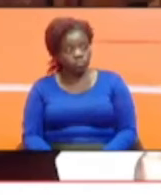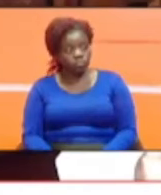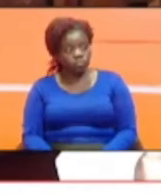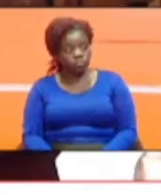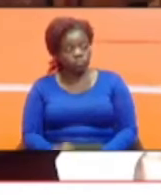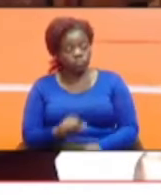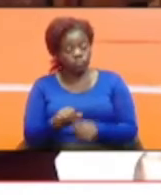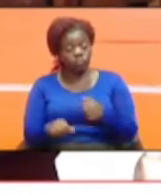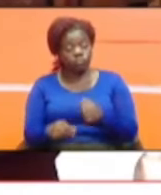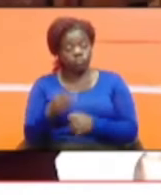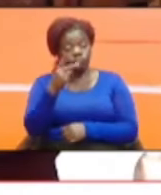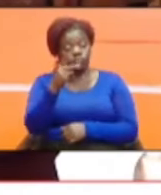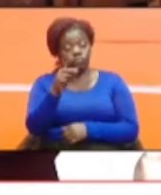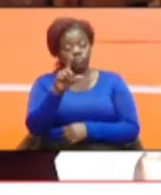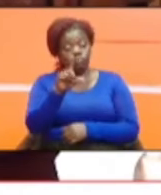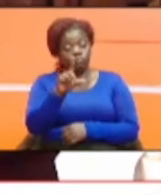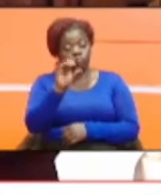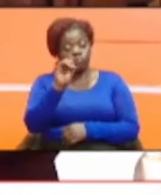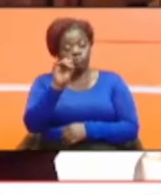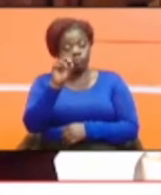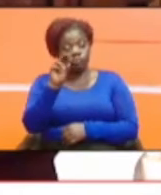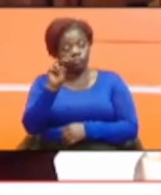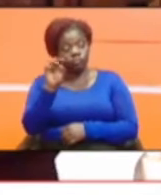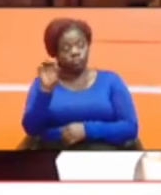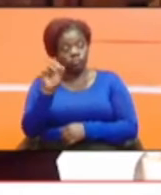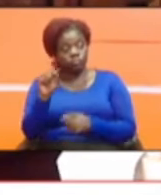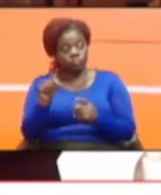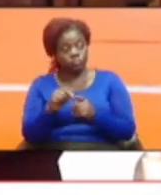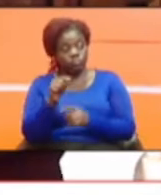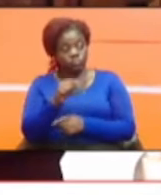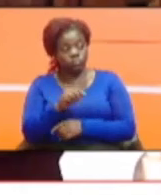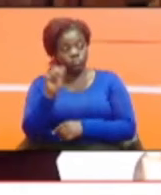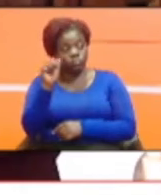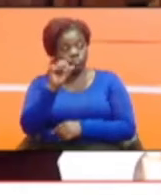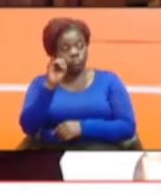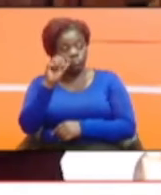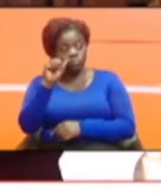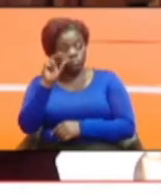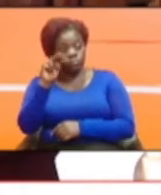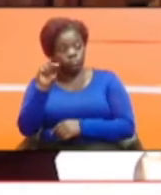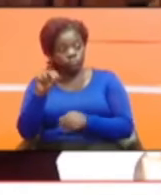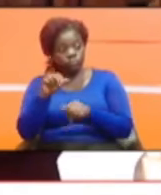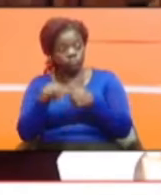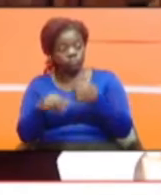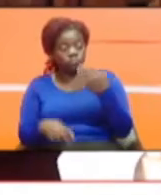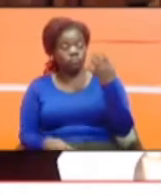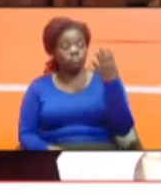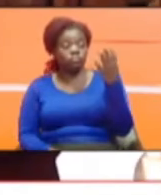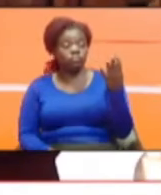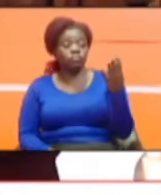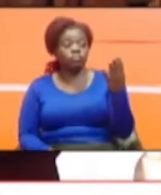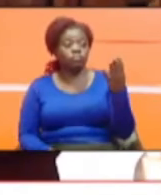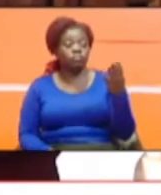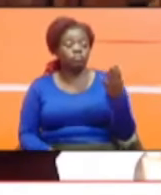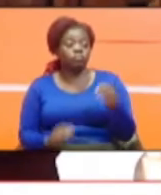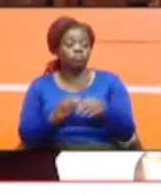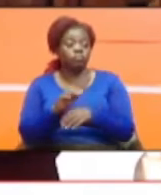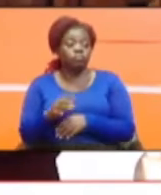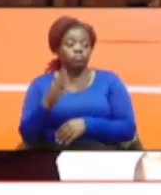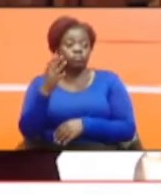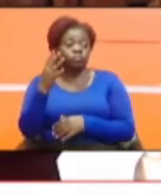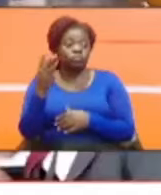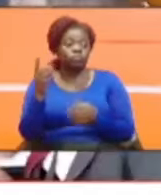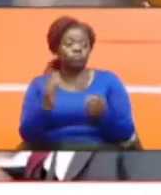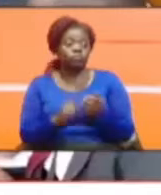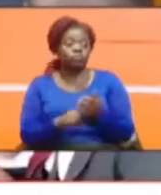There are two lines. This to Mukunde Simon going to Chisache, there are four. He made four calls and